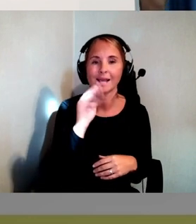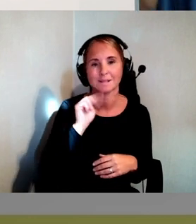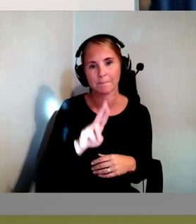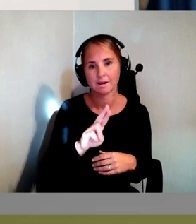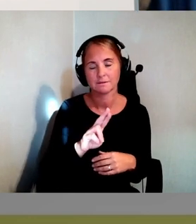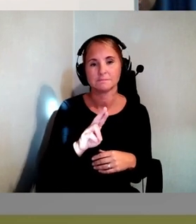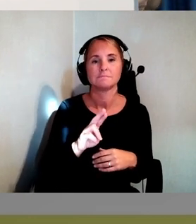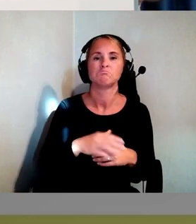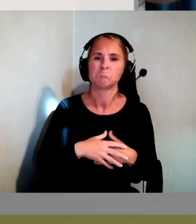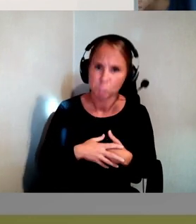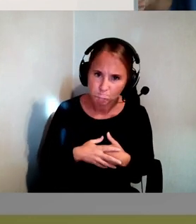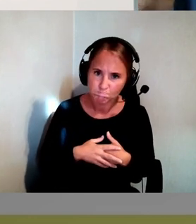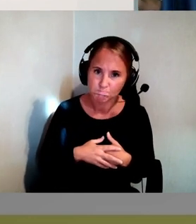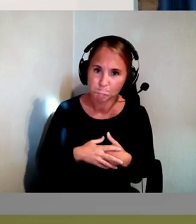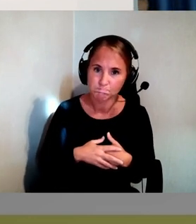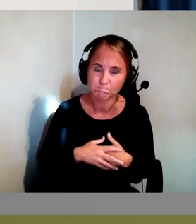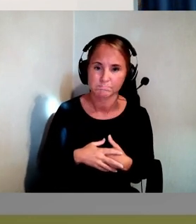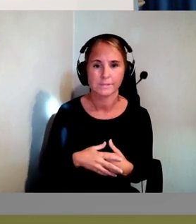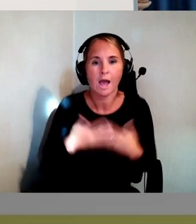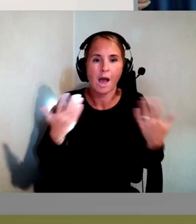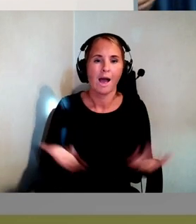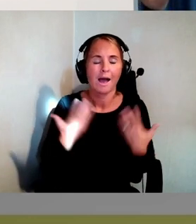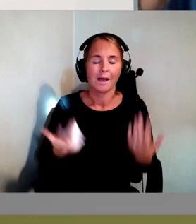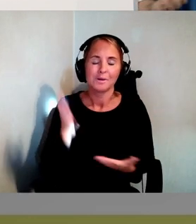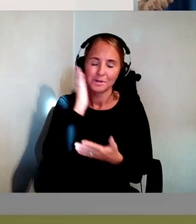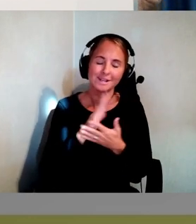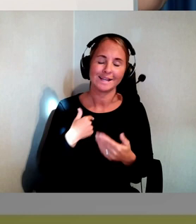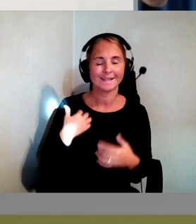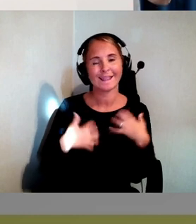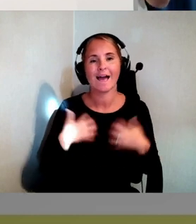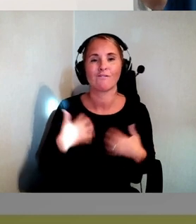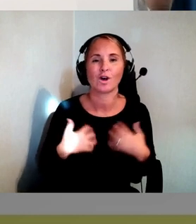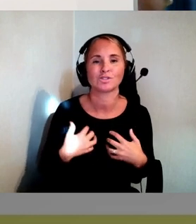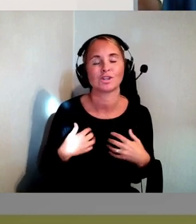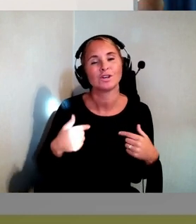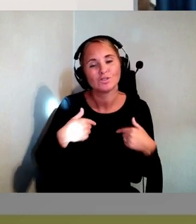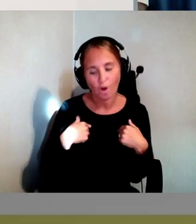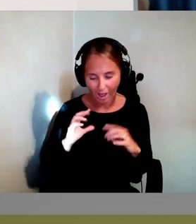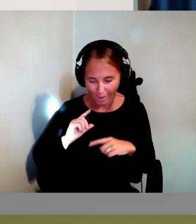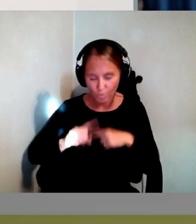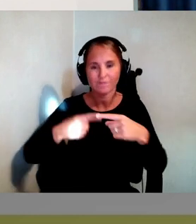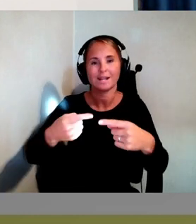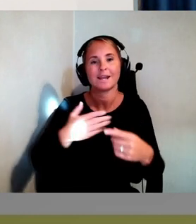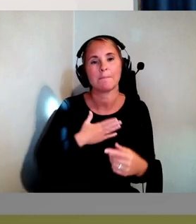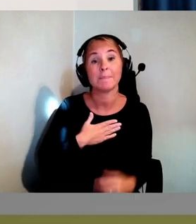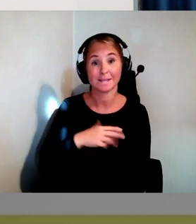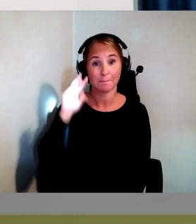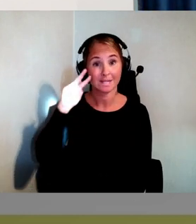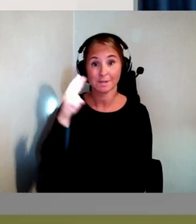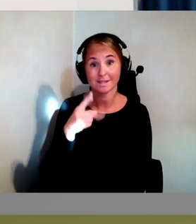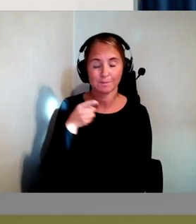exempel så ursäkta är lite nervös eftersom jag nu är utvecklare så blir det Mitt Perspektiv på det här kan man säga